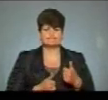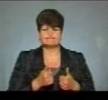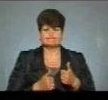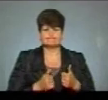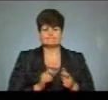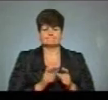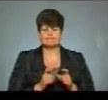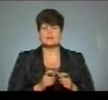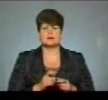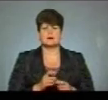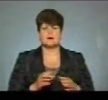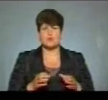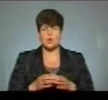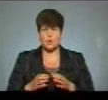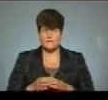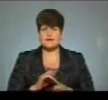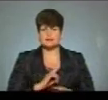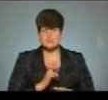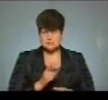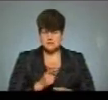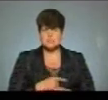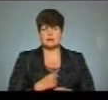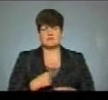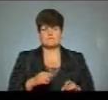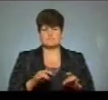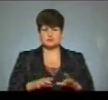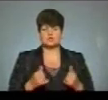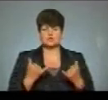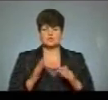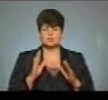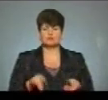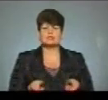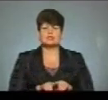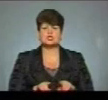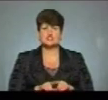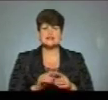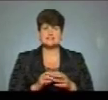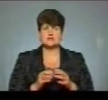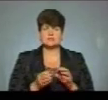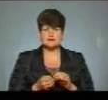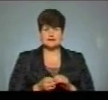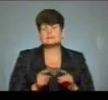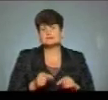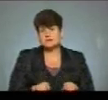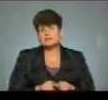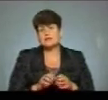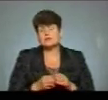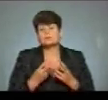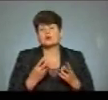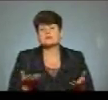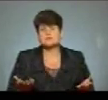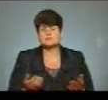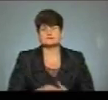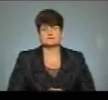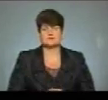команди дуже сильні, тому ми вирішили, що сьогодні у нас буде нічия за результатами, не ми вирішили, так результати показали.